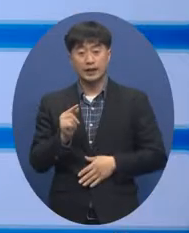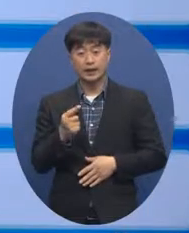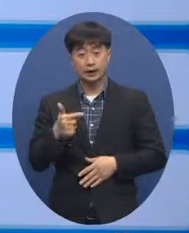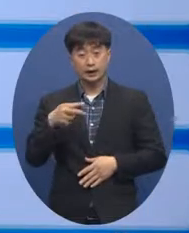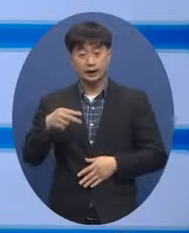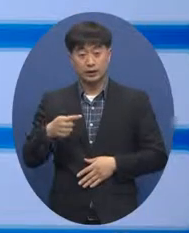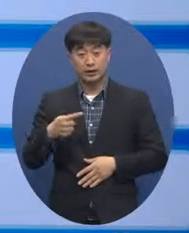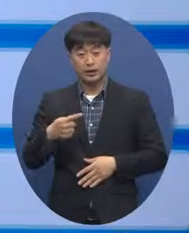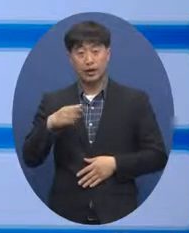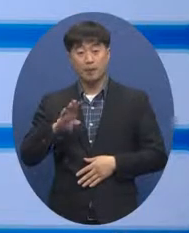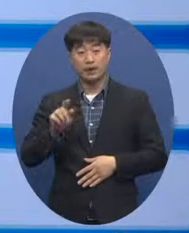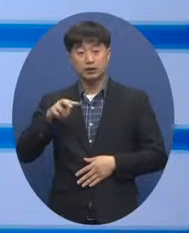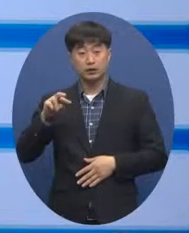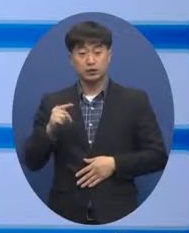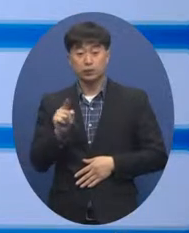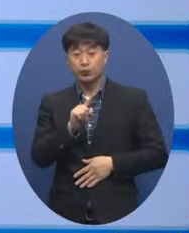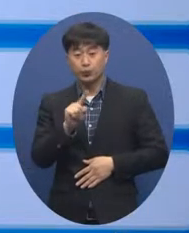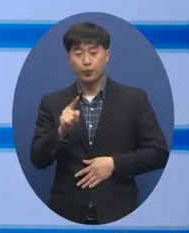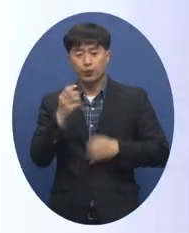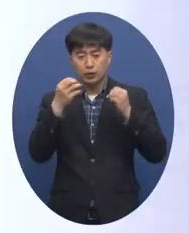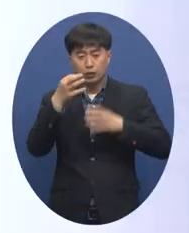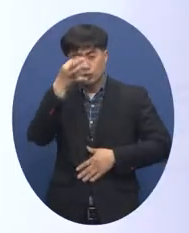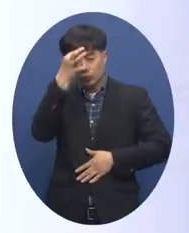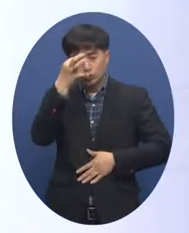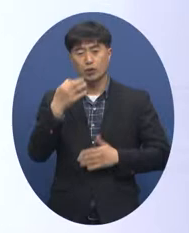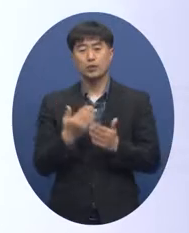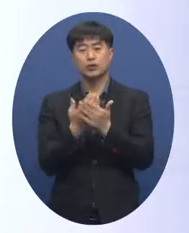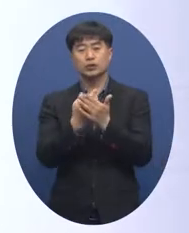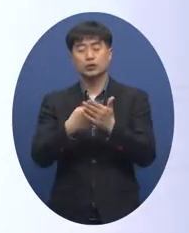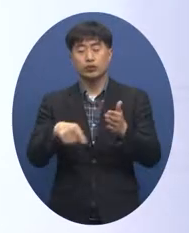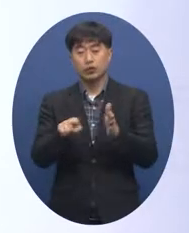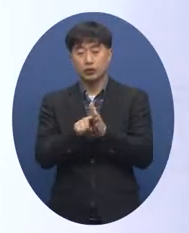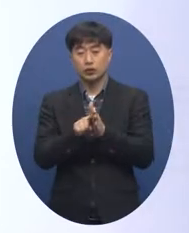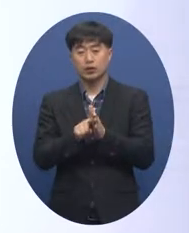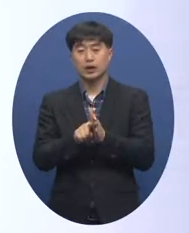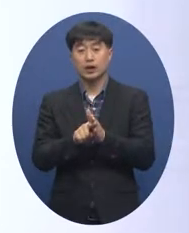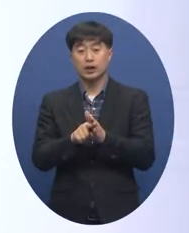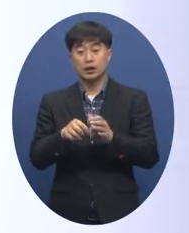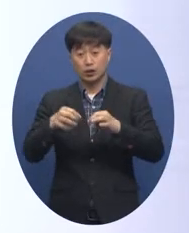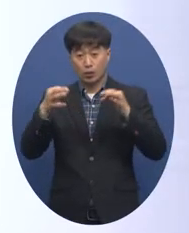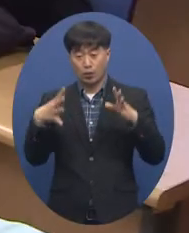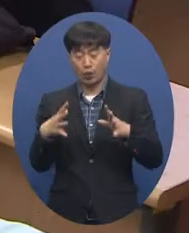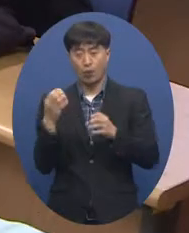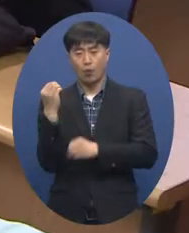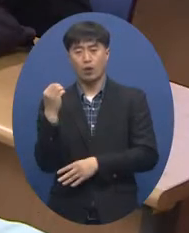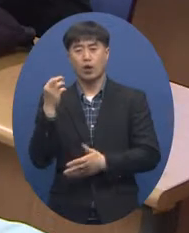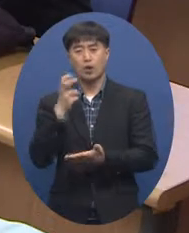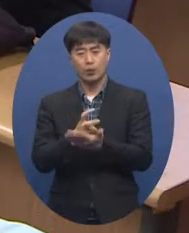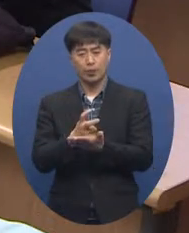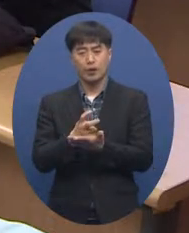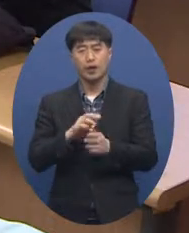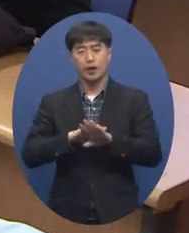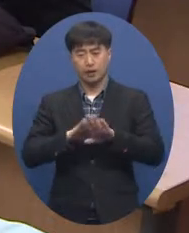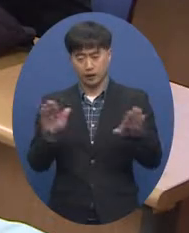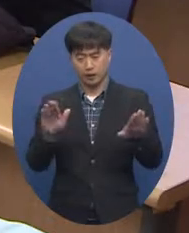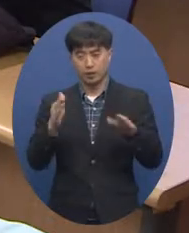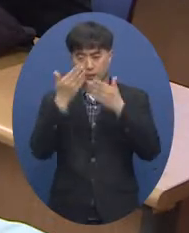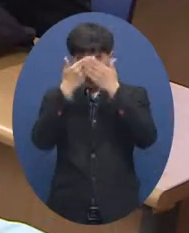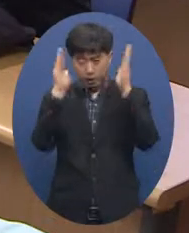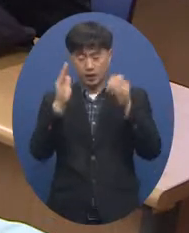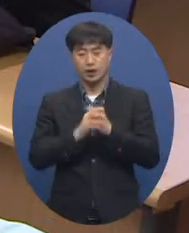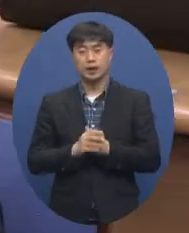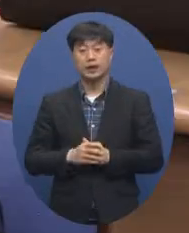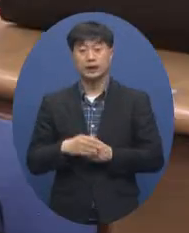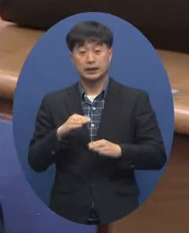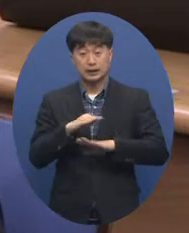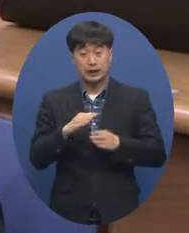정보통신 분야 같이 신기술이나 서비스가 안정적으로 개발될 때까지 일정 기간 원래 있던 규제를 풀어주는 제도입니다.